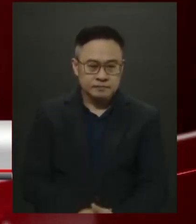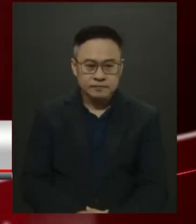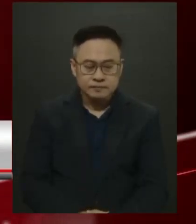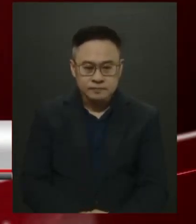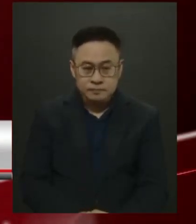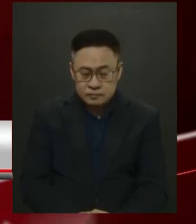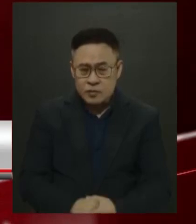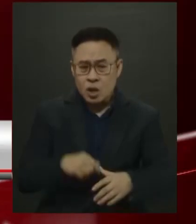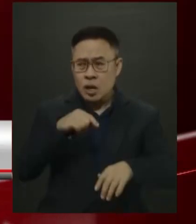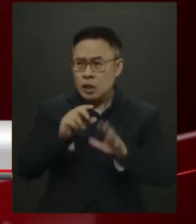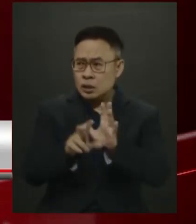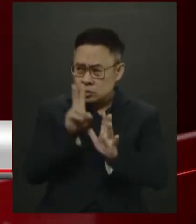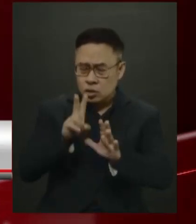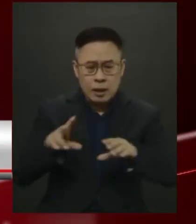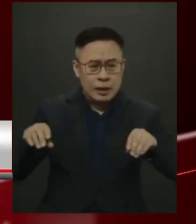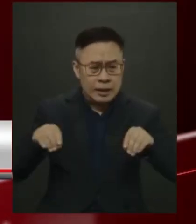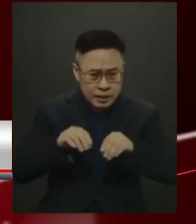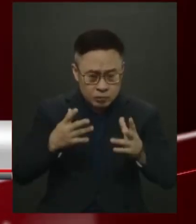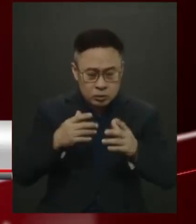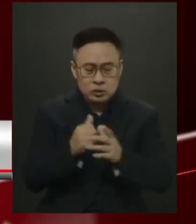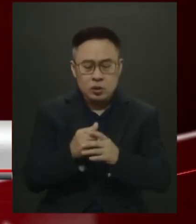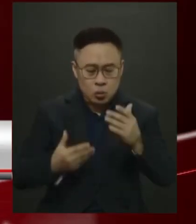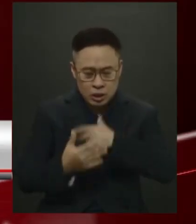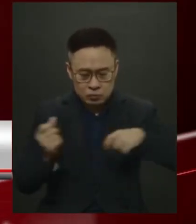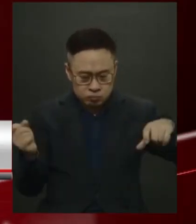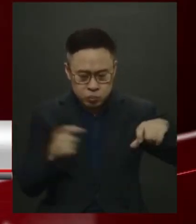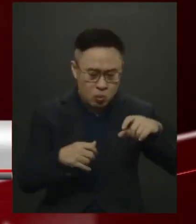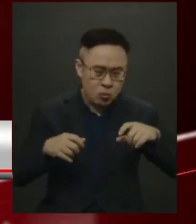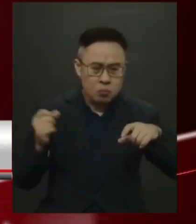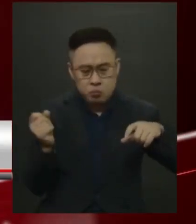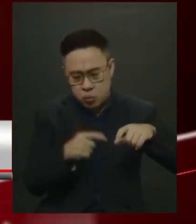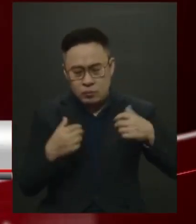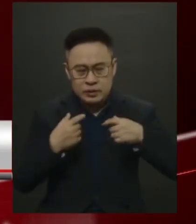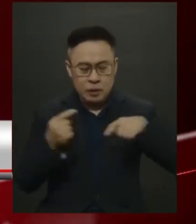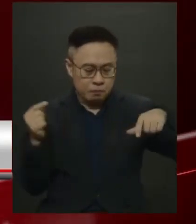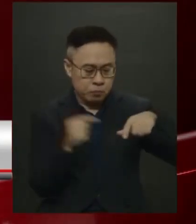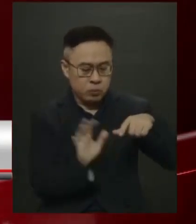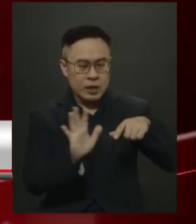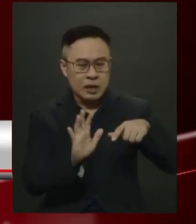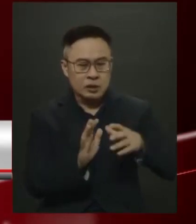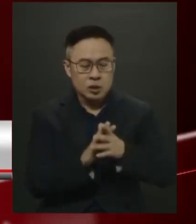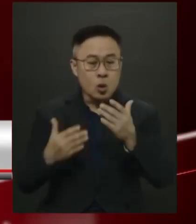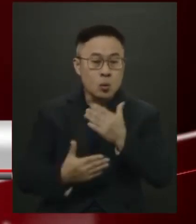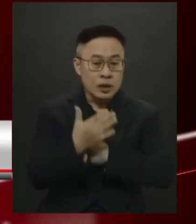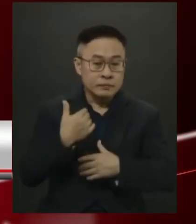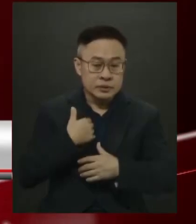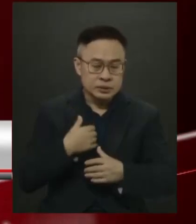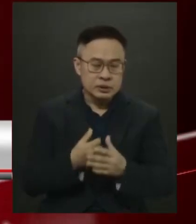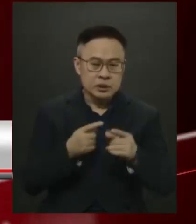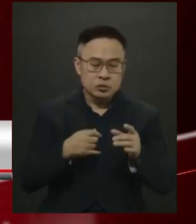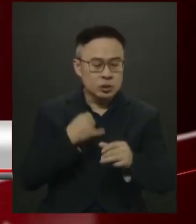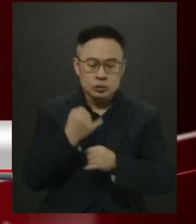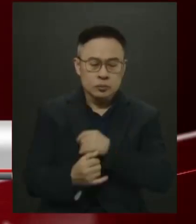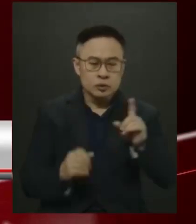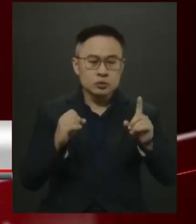2หลายต่อหลายครั้งเหมือนกันแต่ก็ไม่ได้ก็เลยจบที่1ประตูต่อ 0นะครับก็ต้องขอบคุณภาพไฮไลท์จาก True Vision